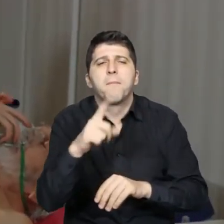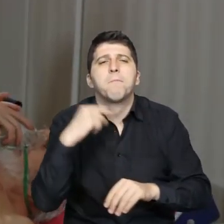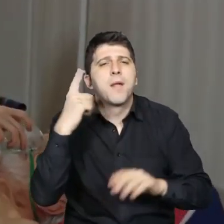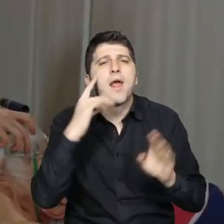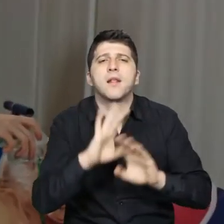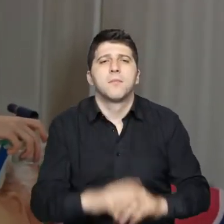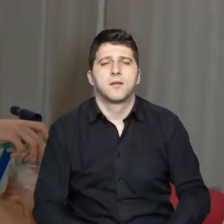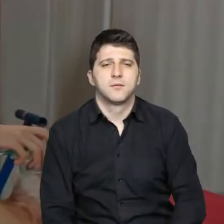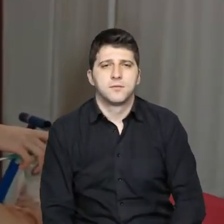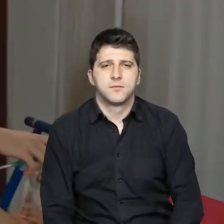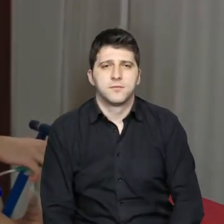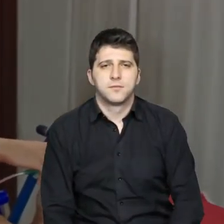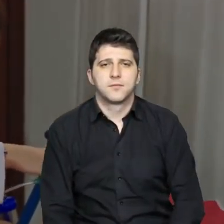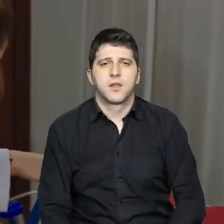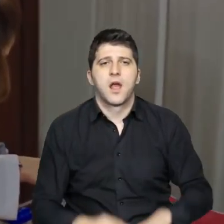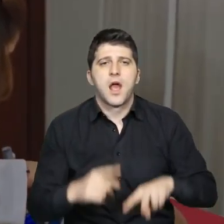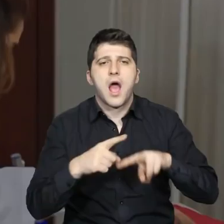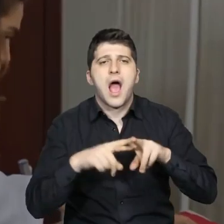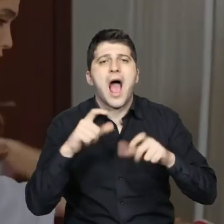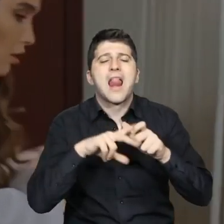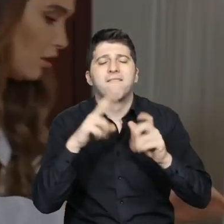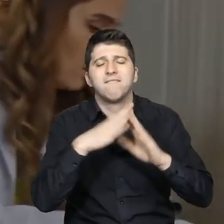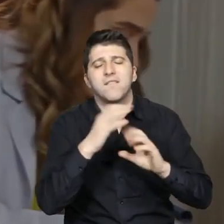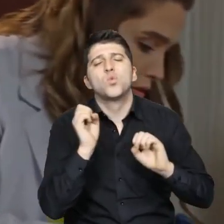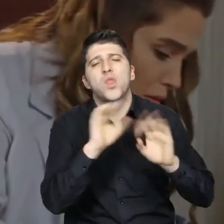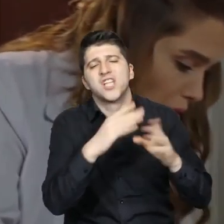etme. Alev'i göndereceğim evden.